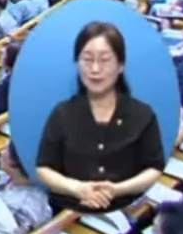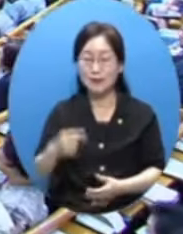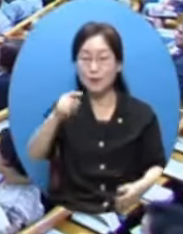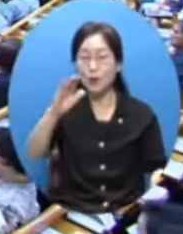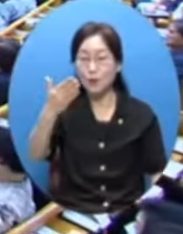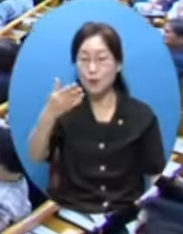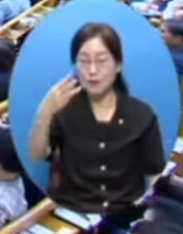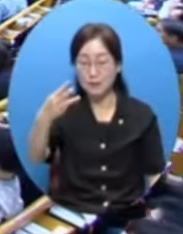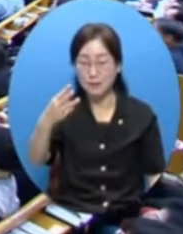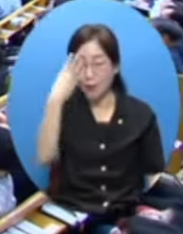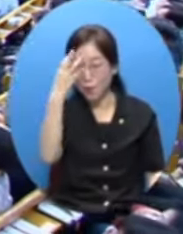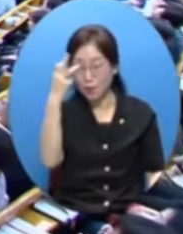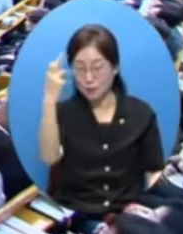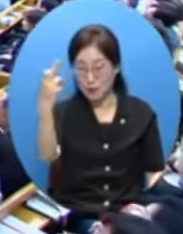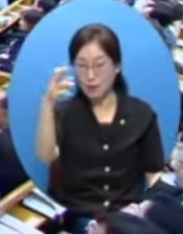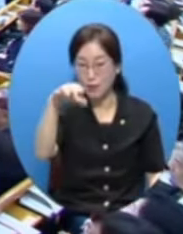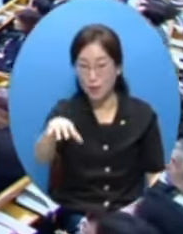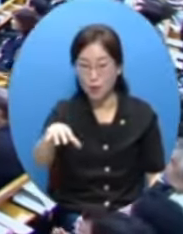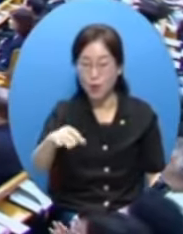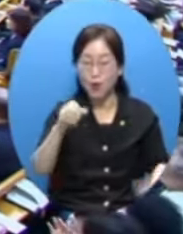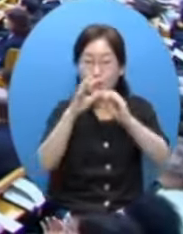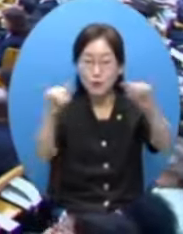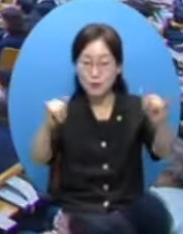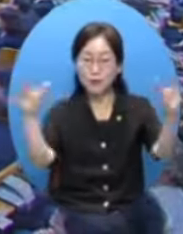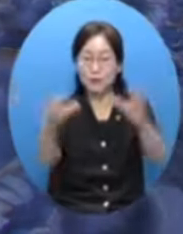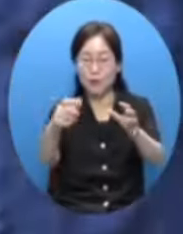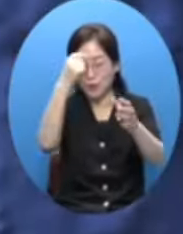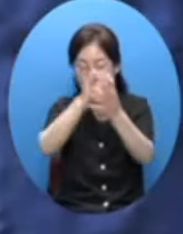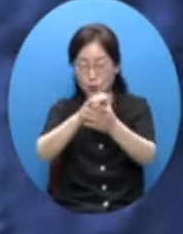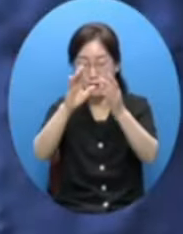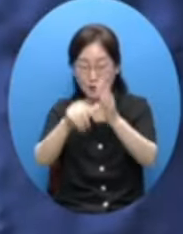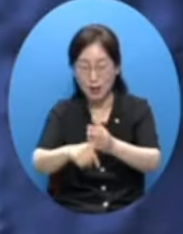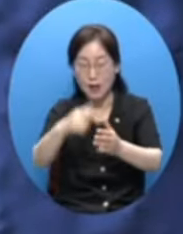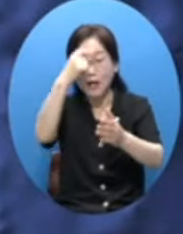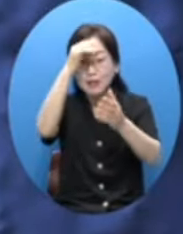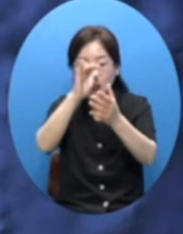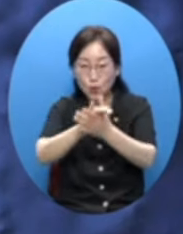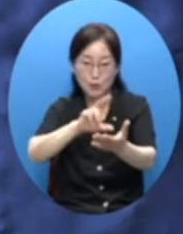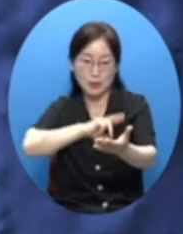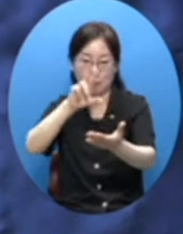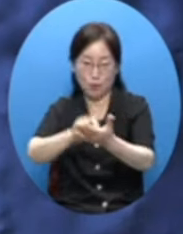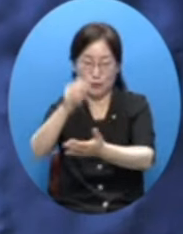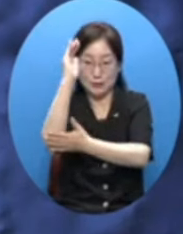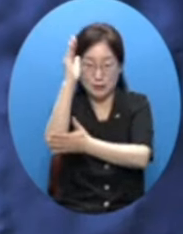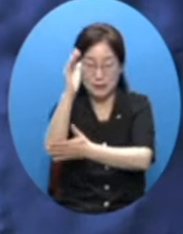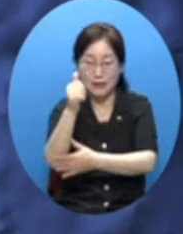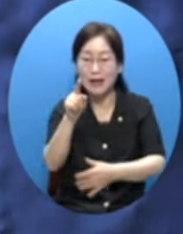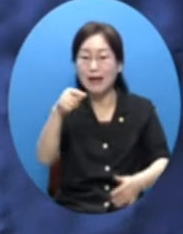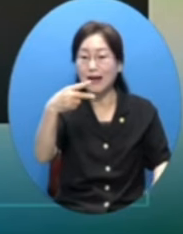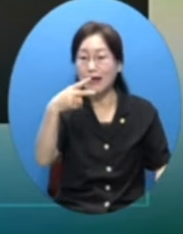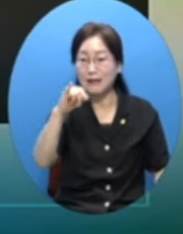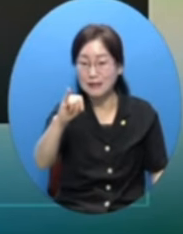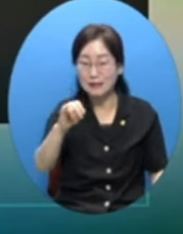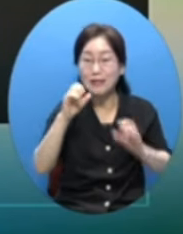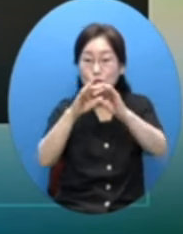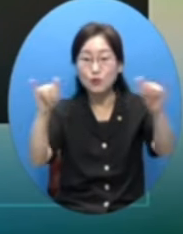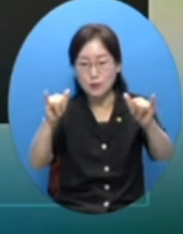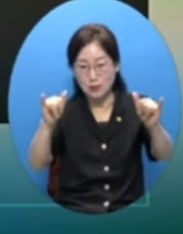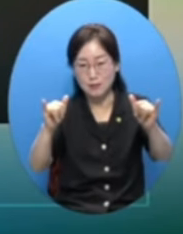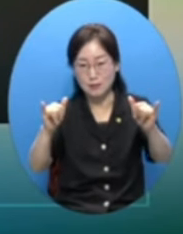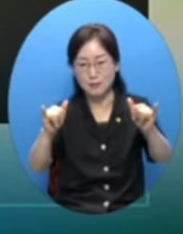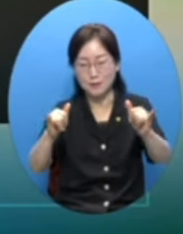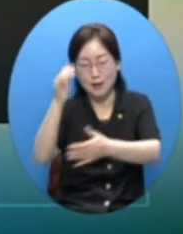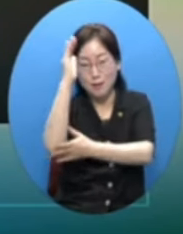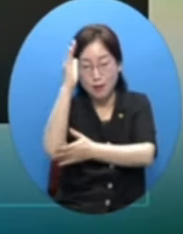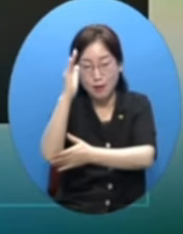1903년 원산에서 선교사 기도회 때 기도에 대하여 말씀을 전한 우리 하지 선교사가 이 말씀 묵상하다 성령의 은혜를